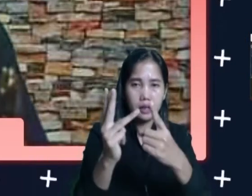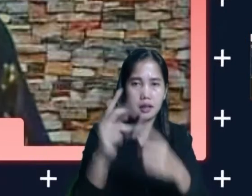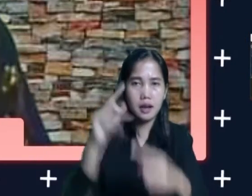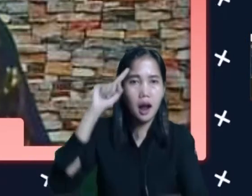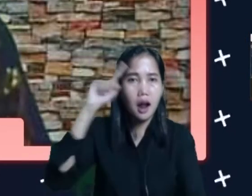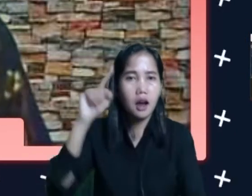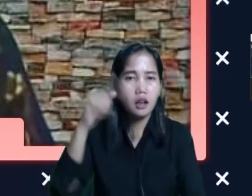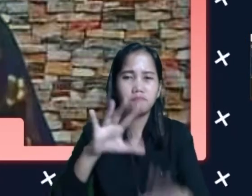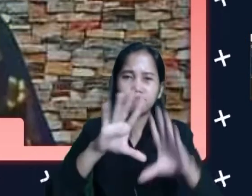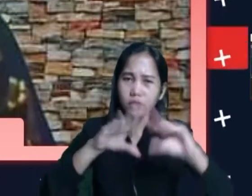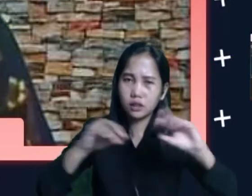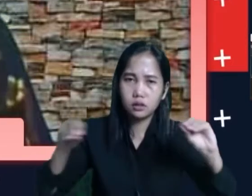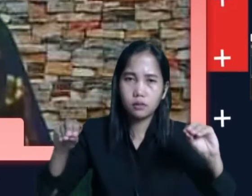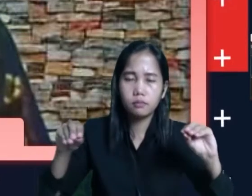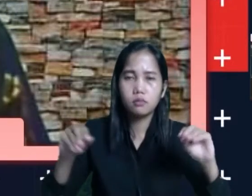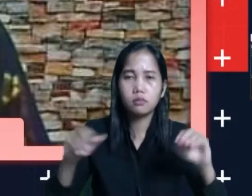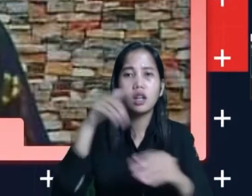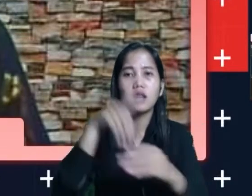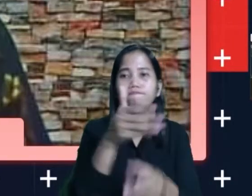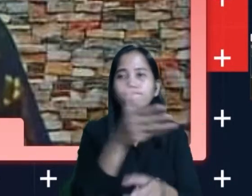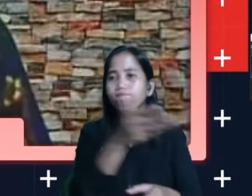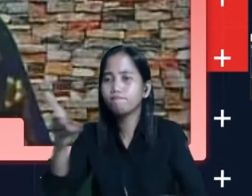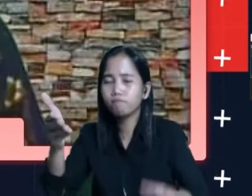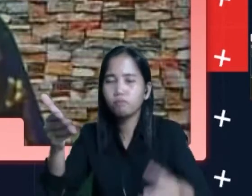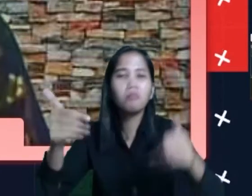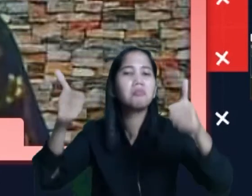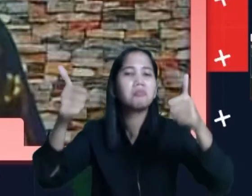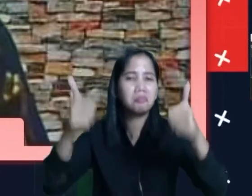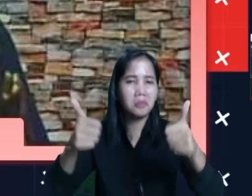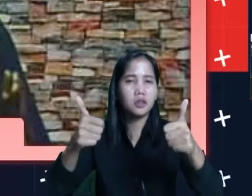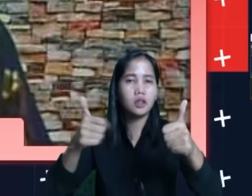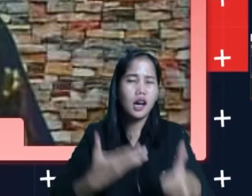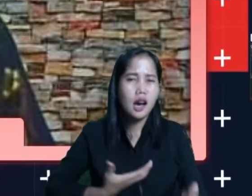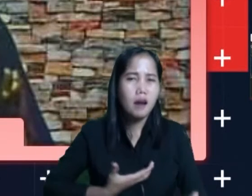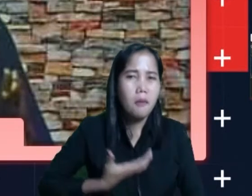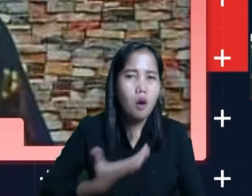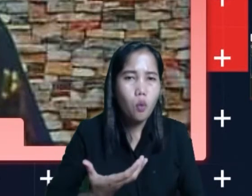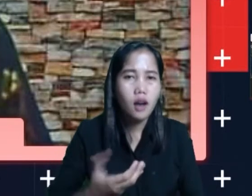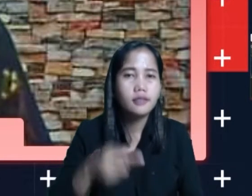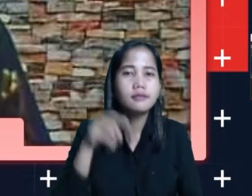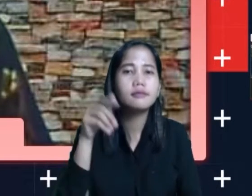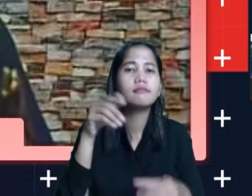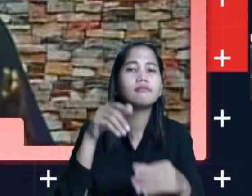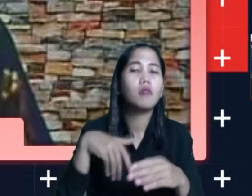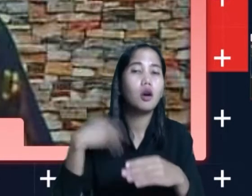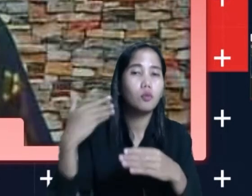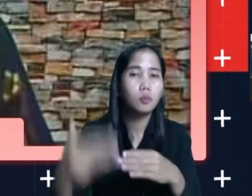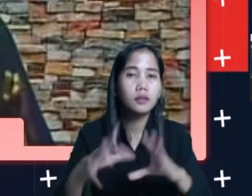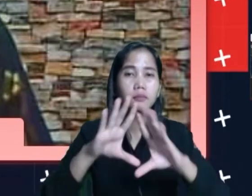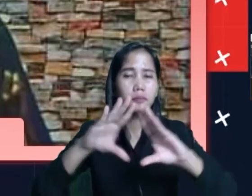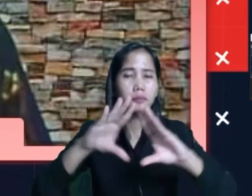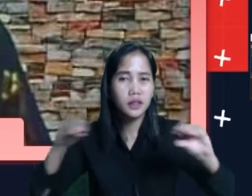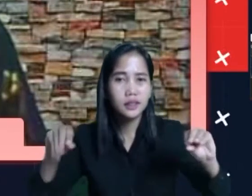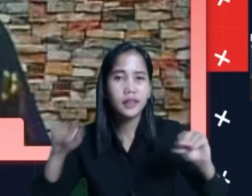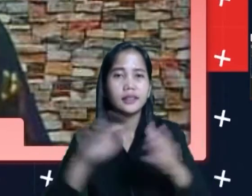pekerjaan. Jadi untuk mau berbuat baik pun kita mesti berdoa, Tuhan, tolong dong supaya saya